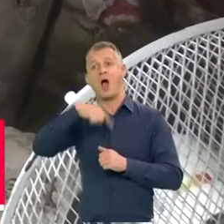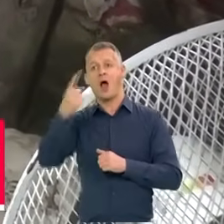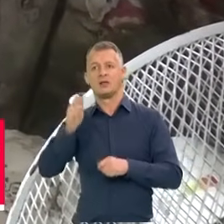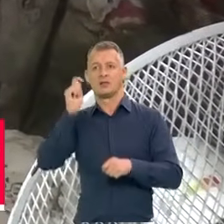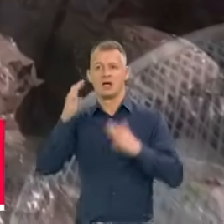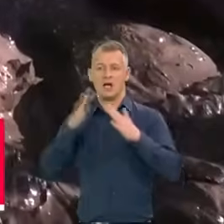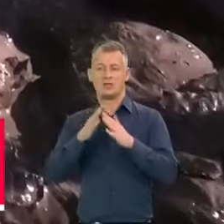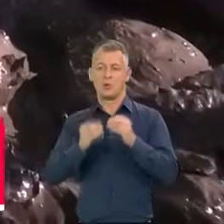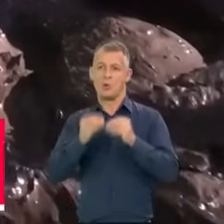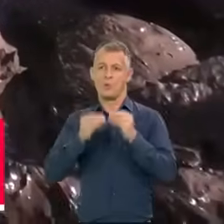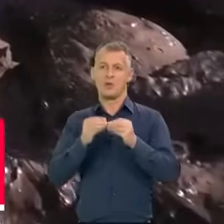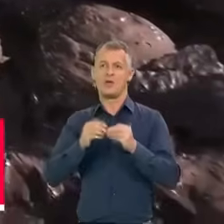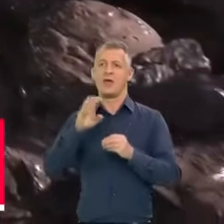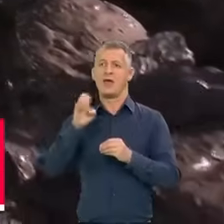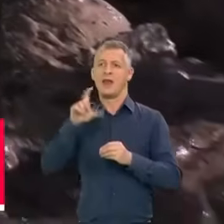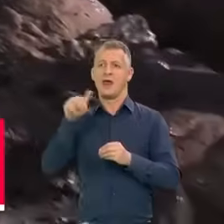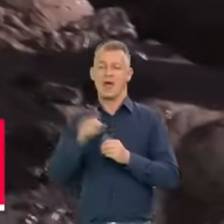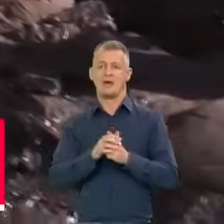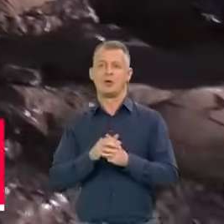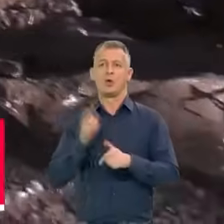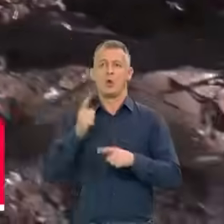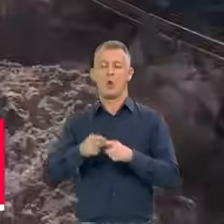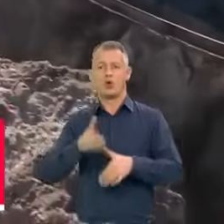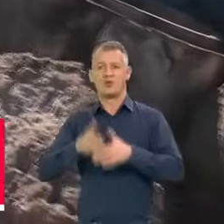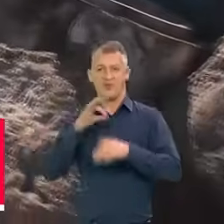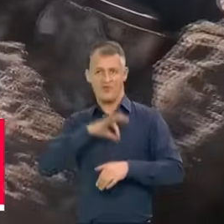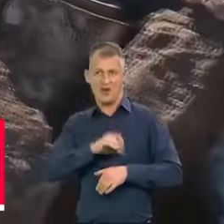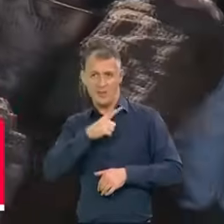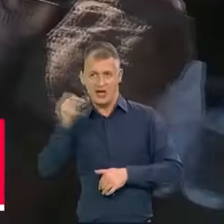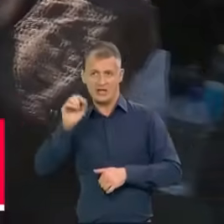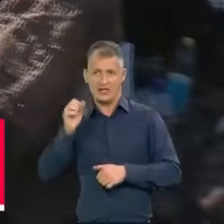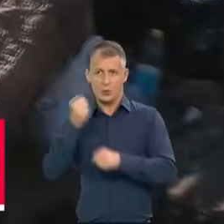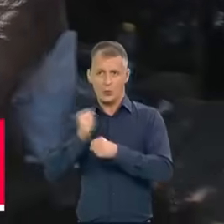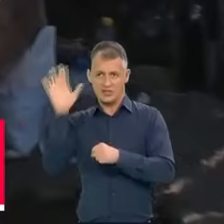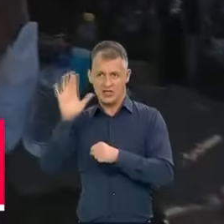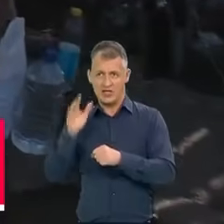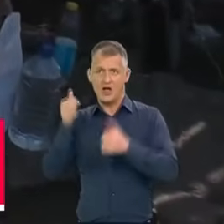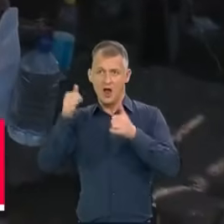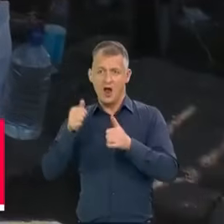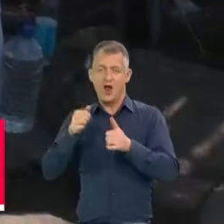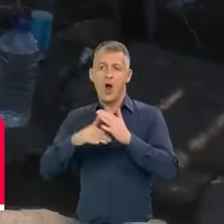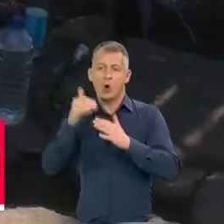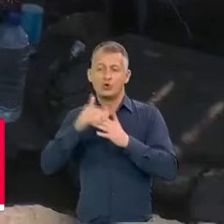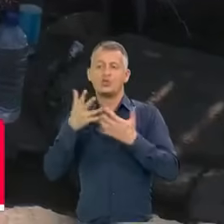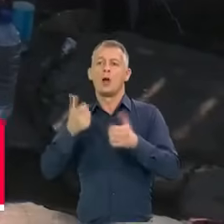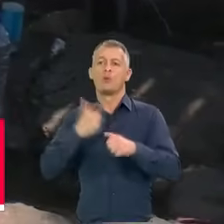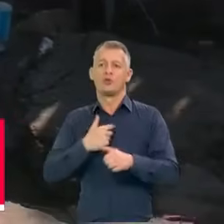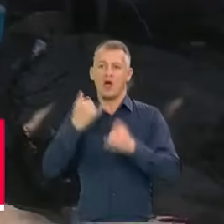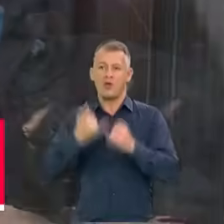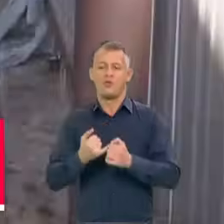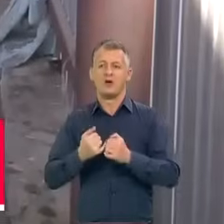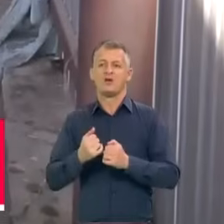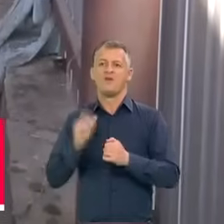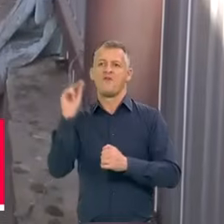Elenei hodină cu ajutor de la fiica plecată în afară A clădit ce a putut acum însă văduvă și sleită de